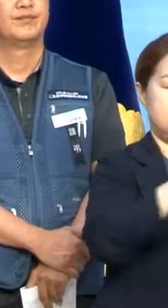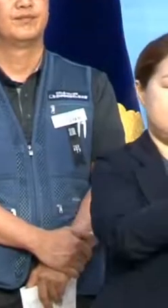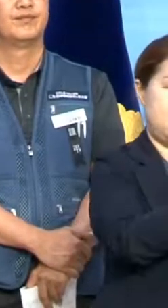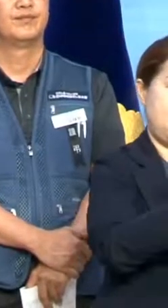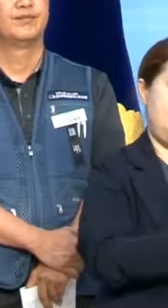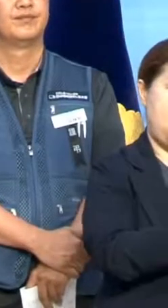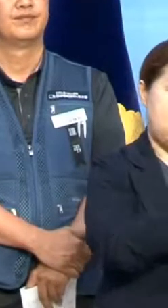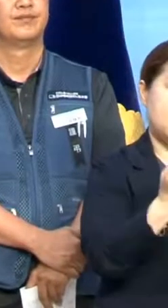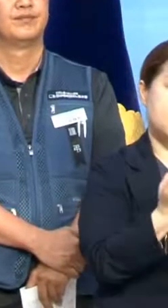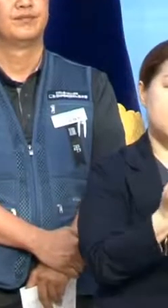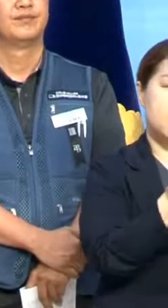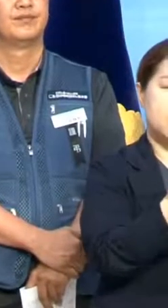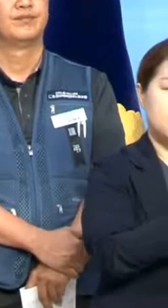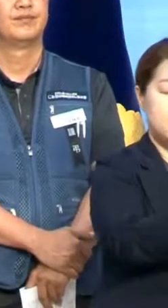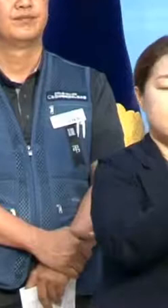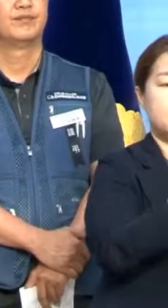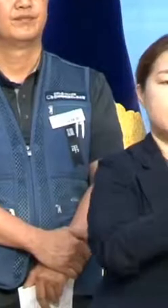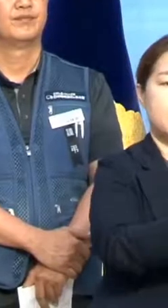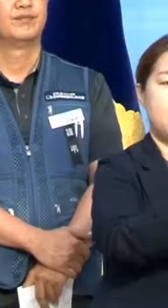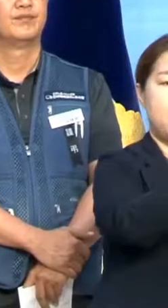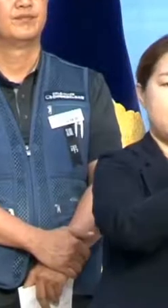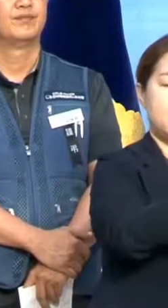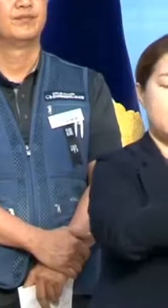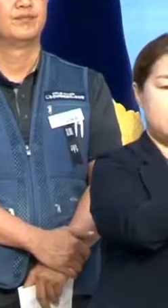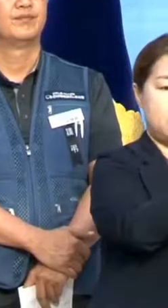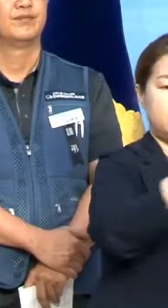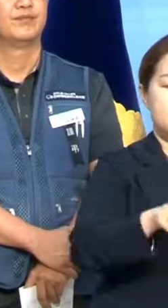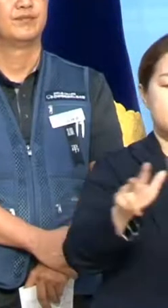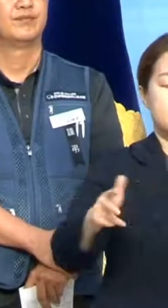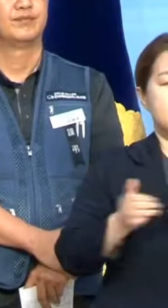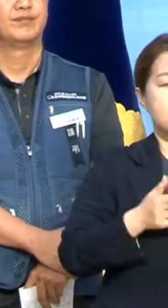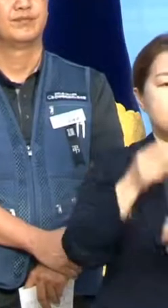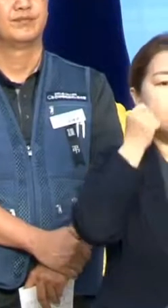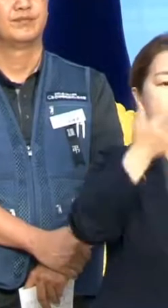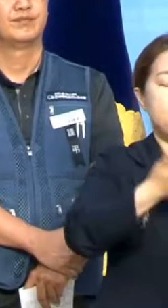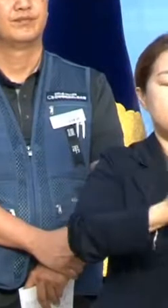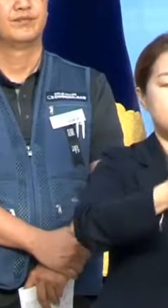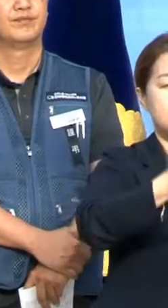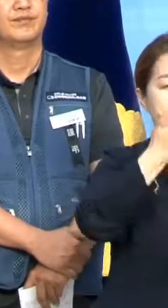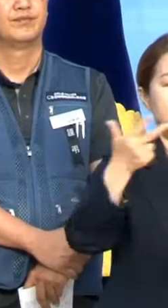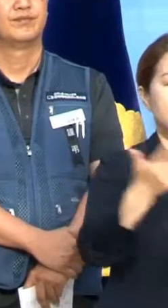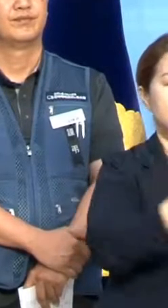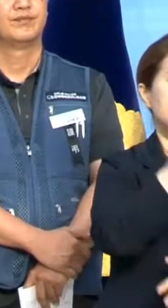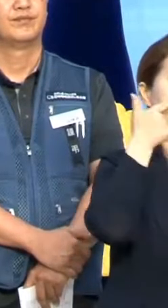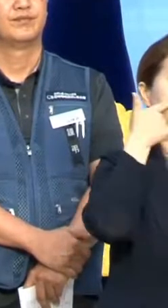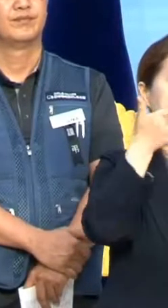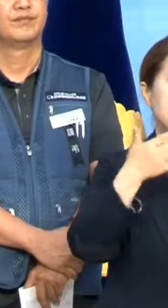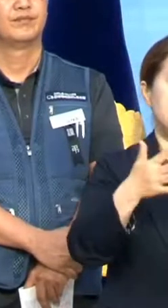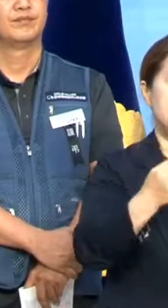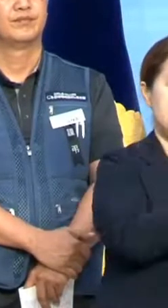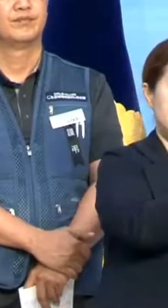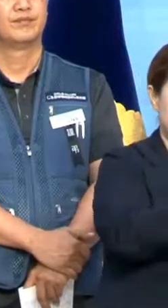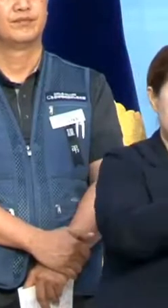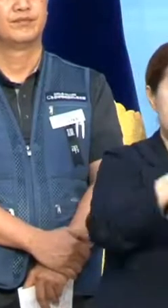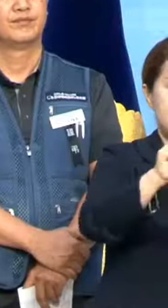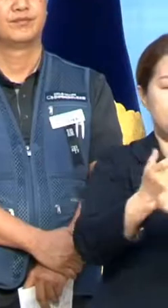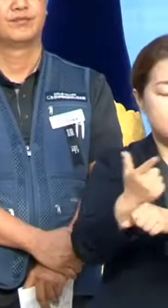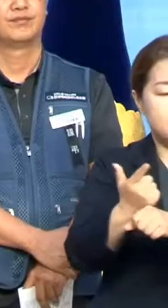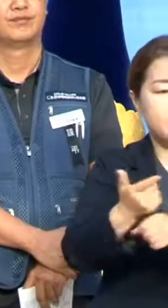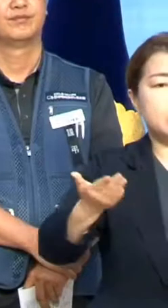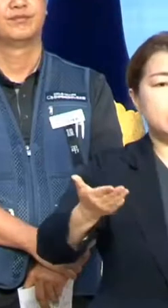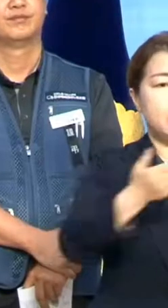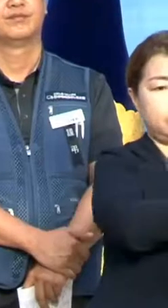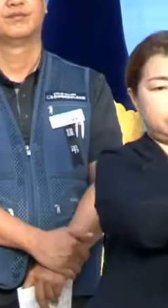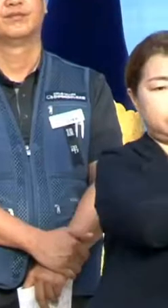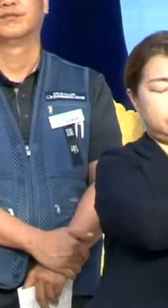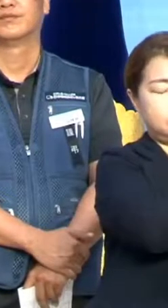유행하기 시작한 올해 초부터 지금까지 단 년이 넘도록 주 6일 10 2시간에서 6시간 씩 일해 온